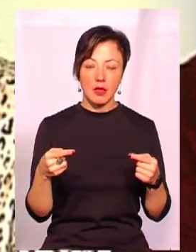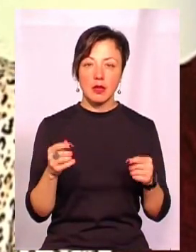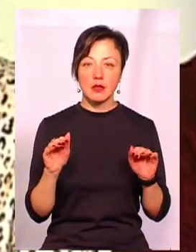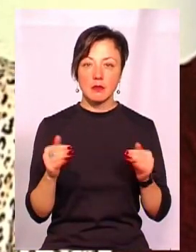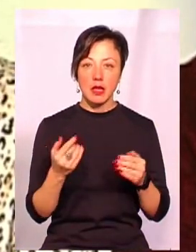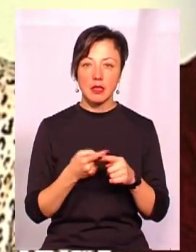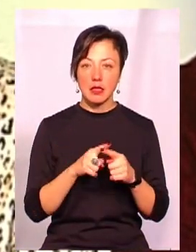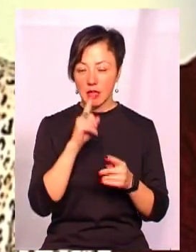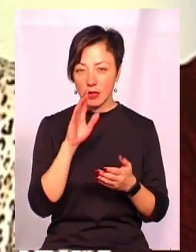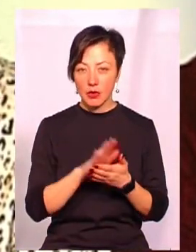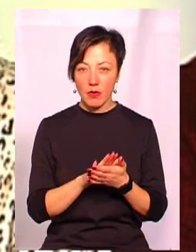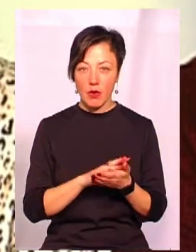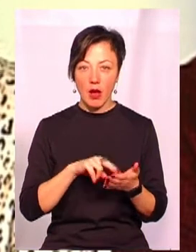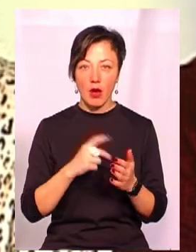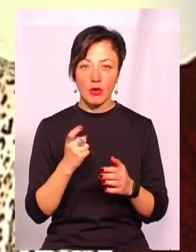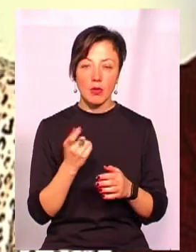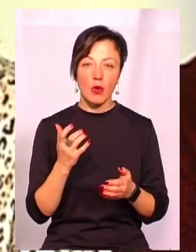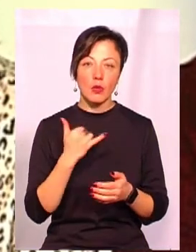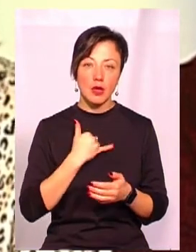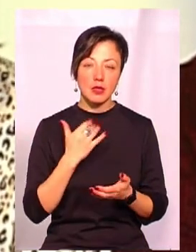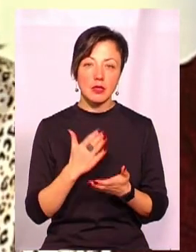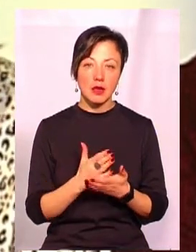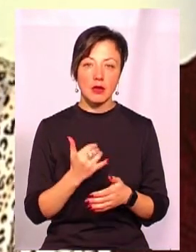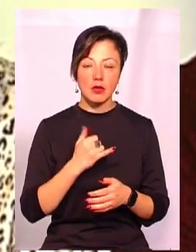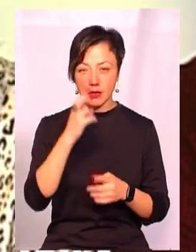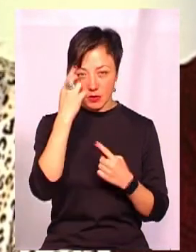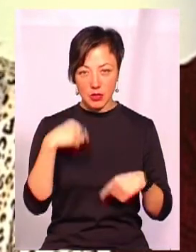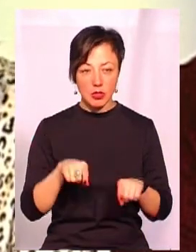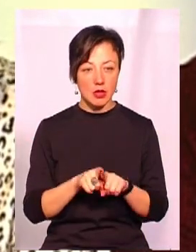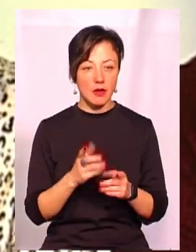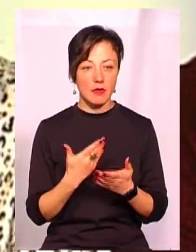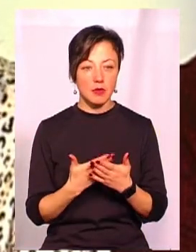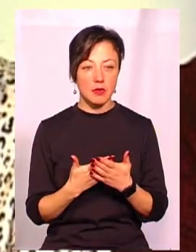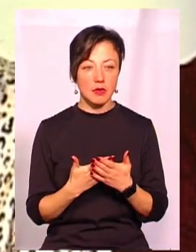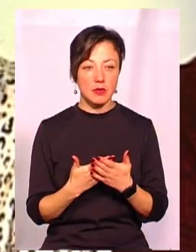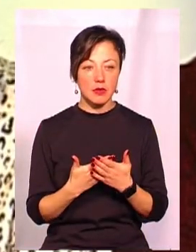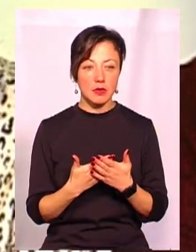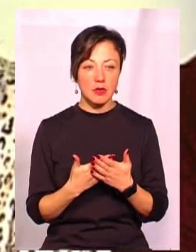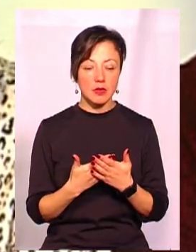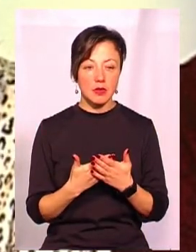зменшення цієї тіньової економіки, яка в нас є. У нас в державі